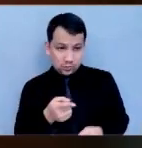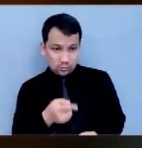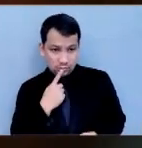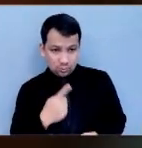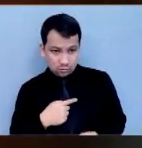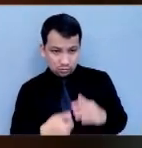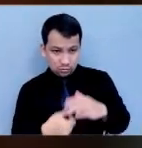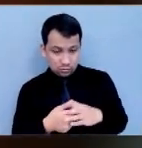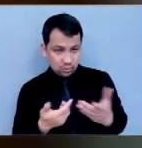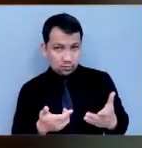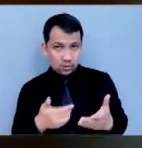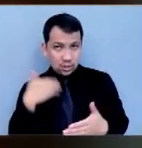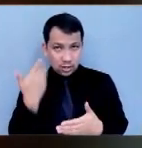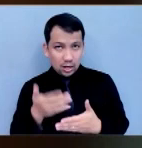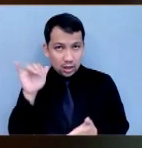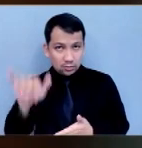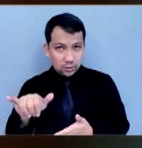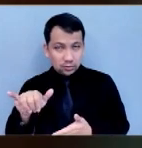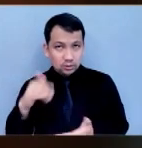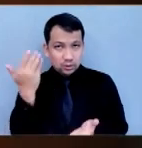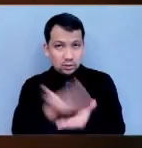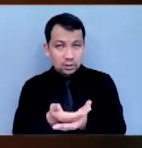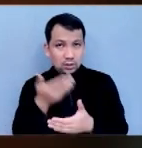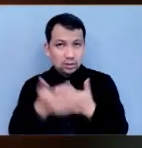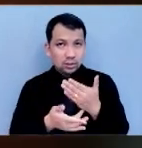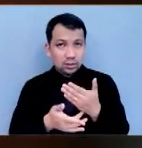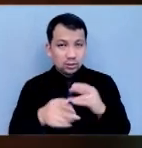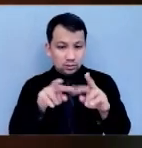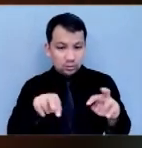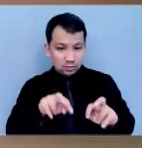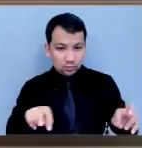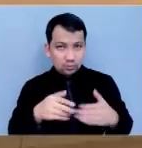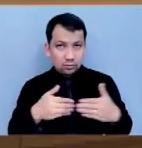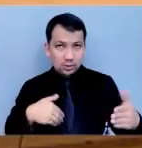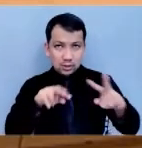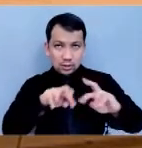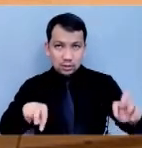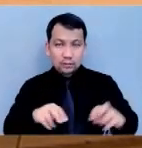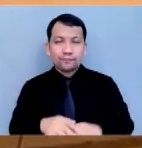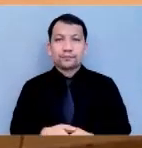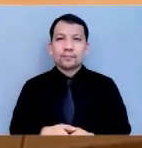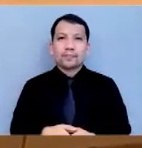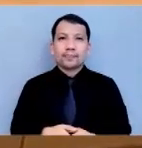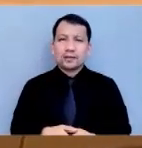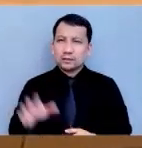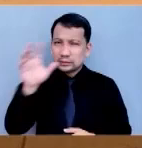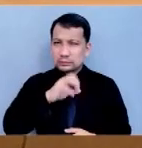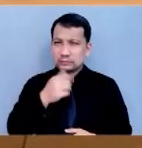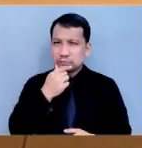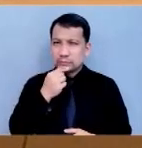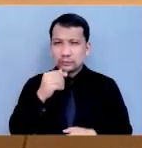papalabasin mo, hindi kami pumunta sa preliminary investigation. Hinala ni Teves sinadyang